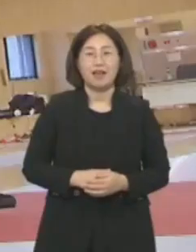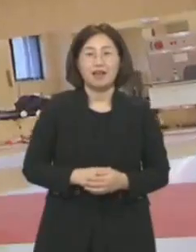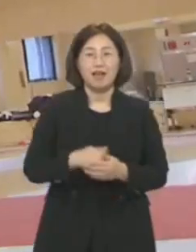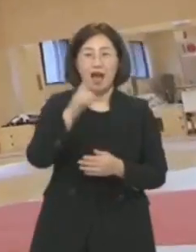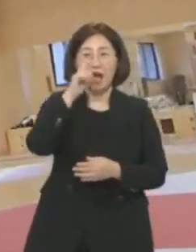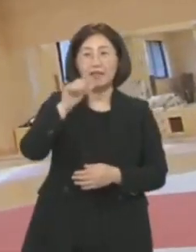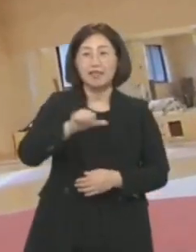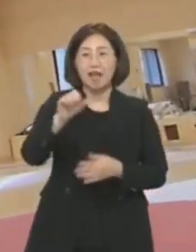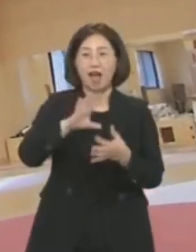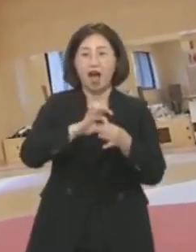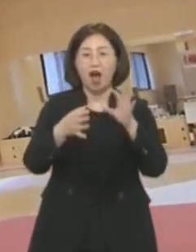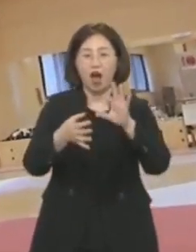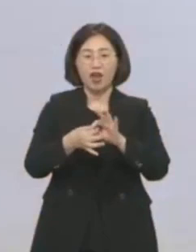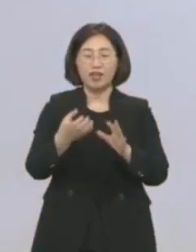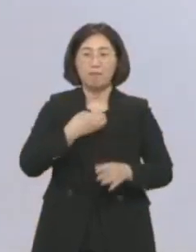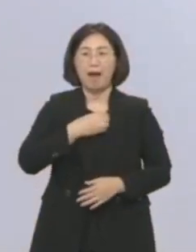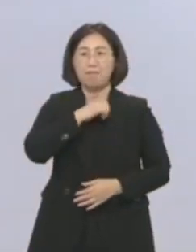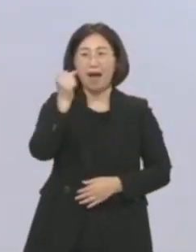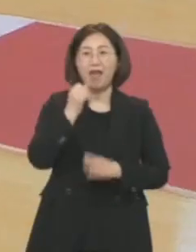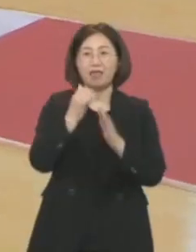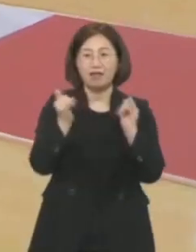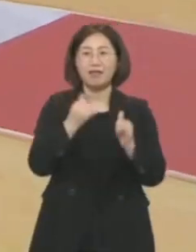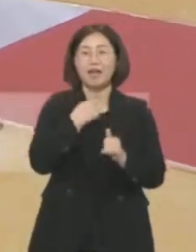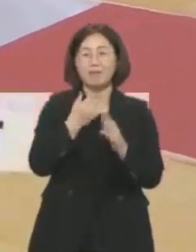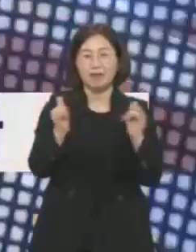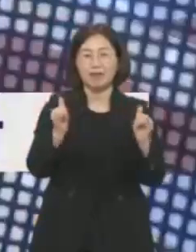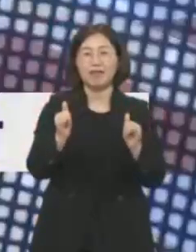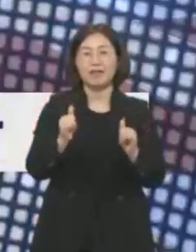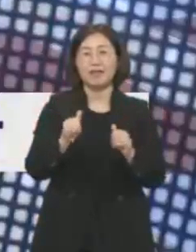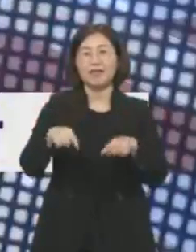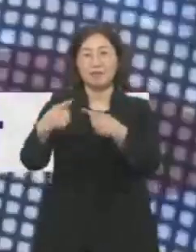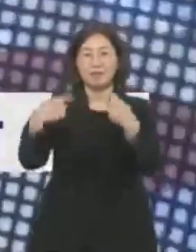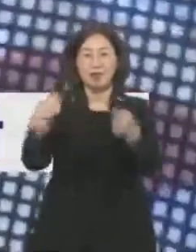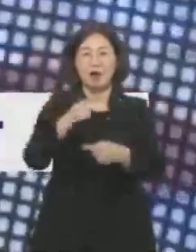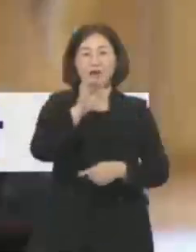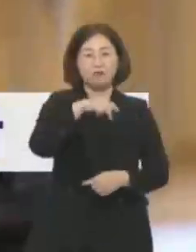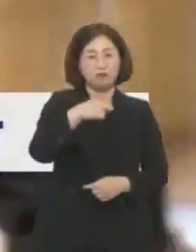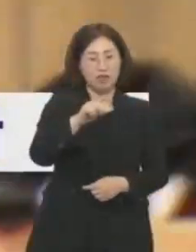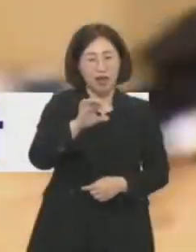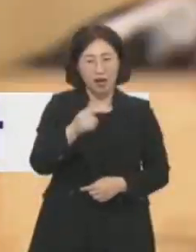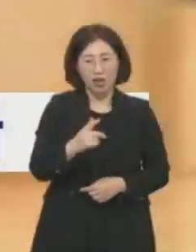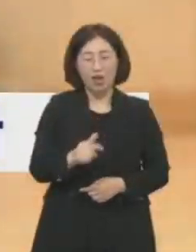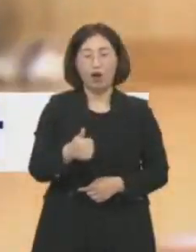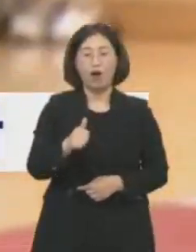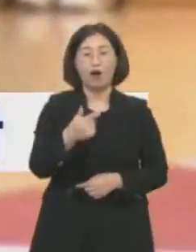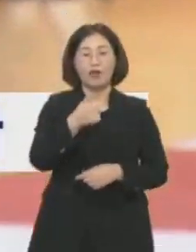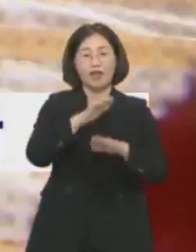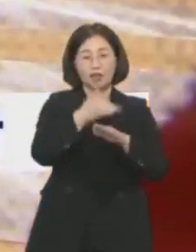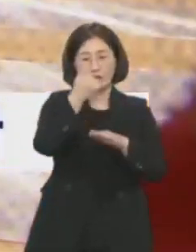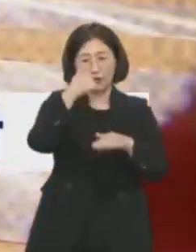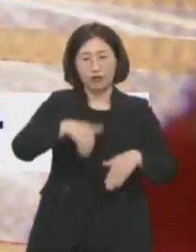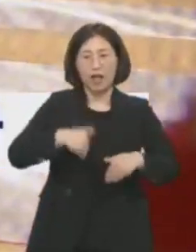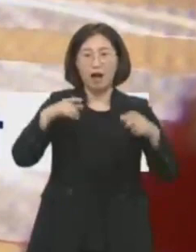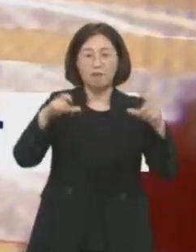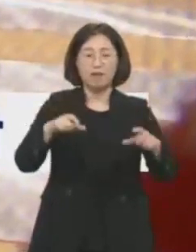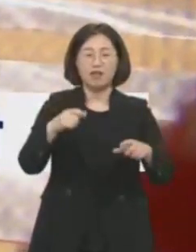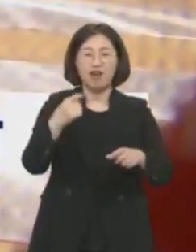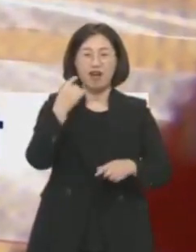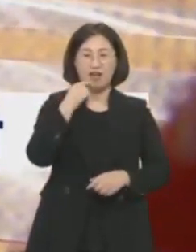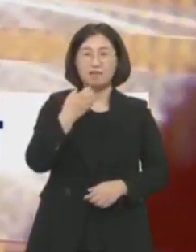스타들이 총출동합니다. 남녀 펜싱의 최강자 오상욱과 최인정이 대전과 충남 대표로 금메달 사냥에